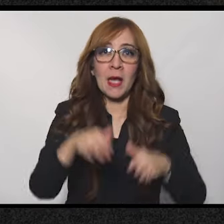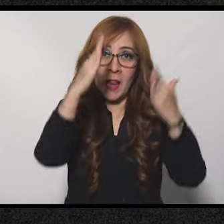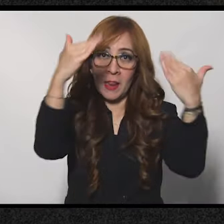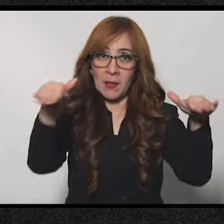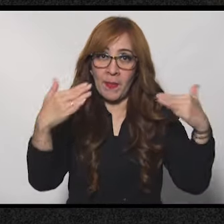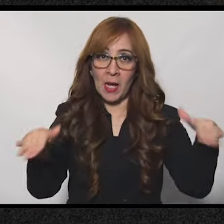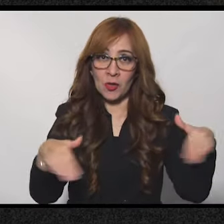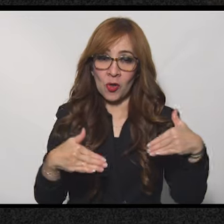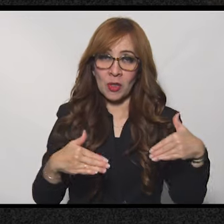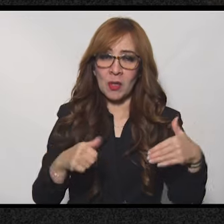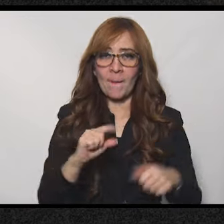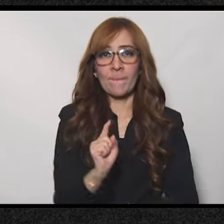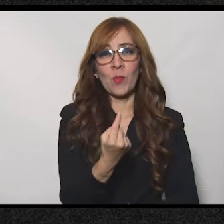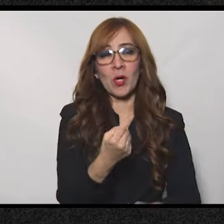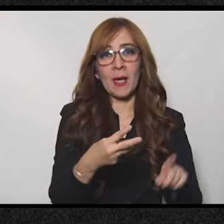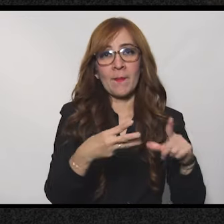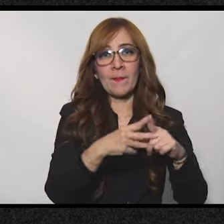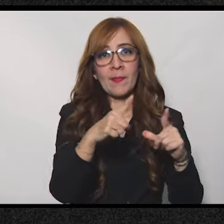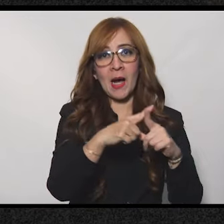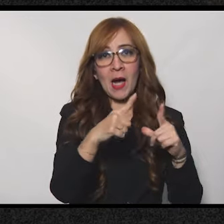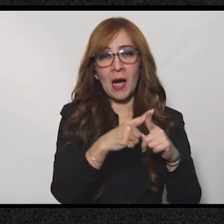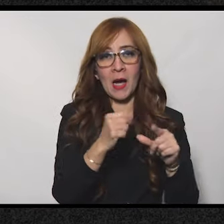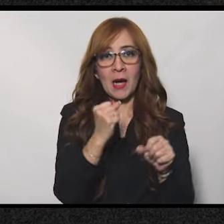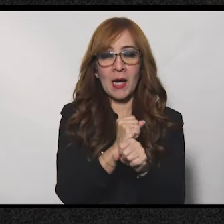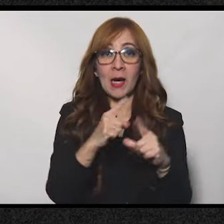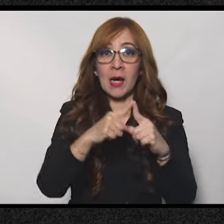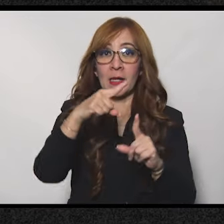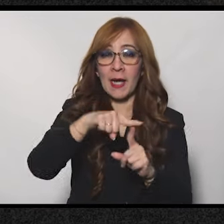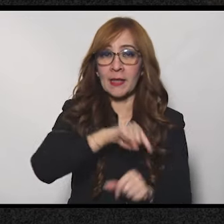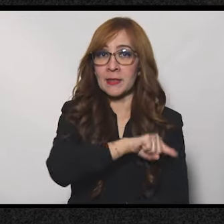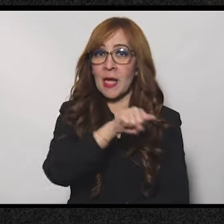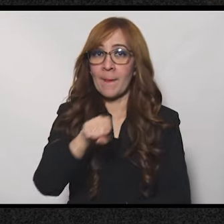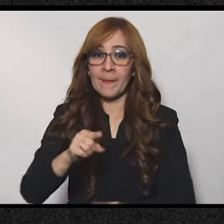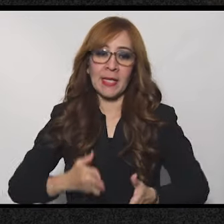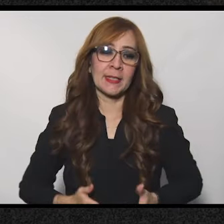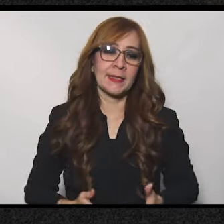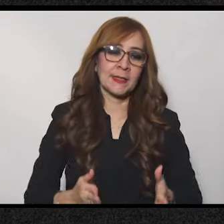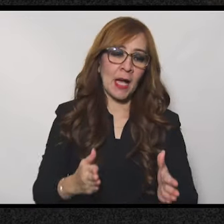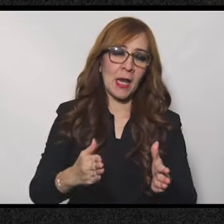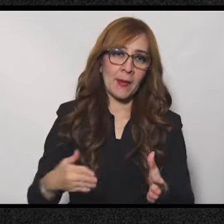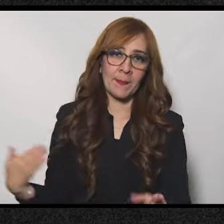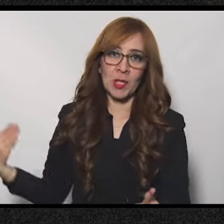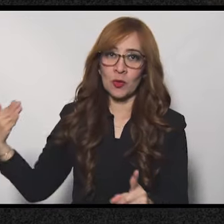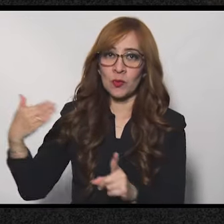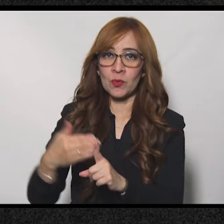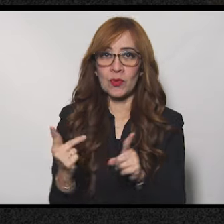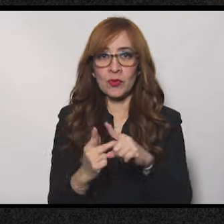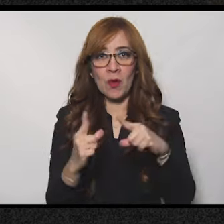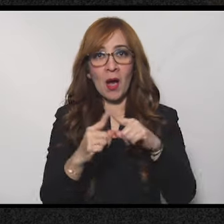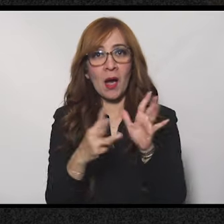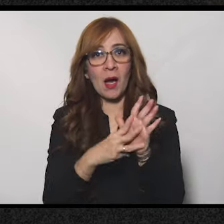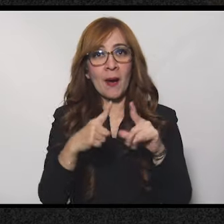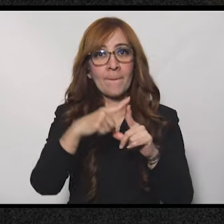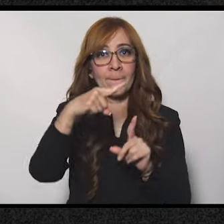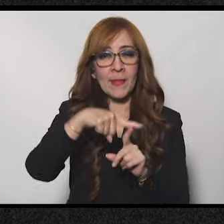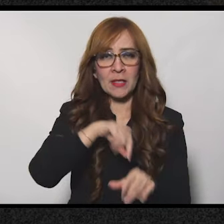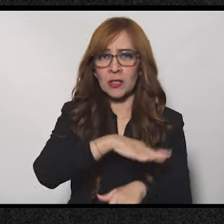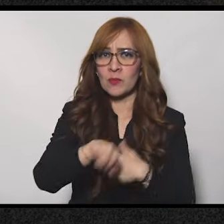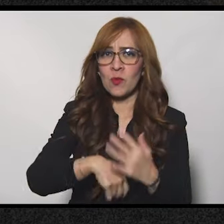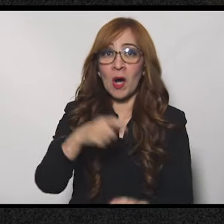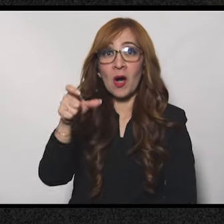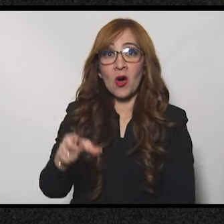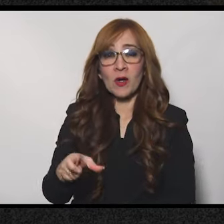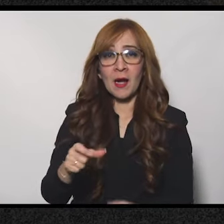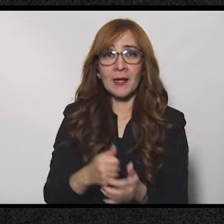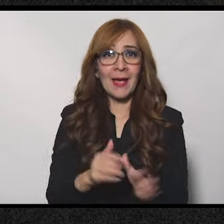terbit. Mulai dari Baal Gad di kaki gunung Hermon sampai ke jalan yang menuju Hamat. Semua orang yang diam di